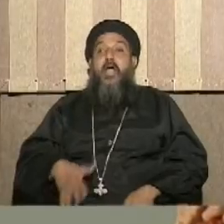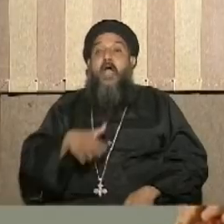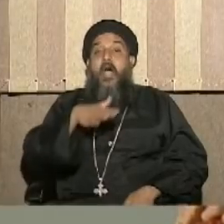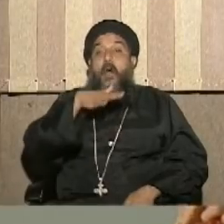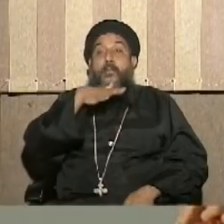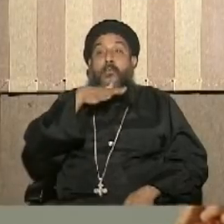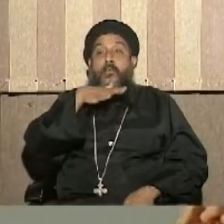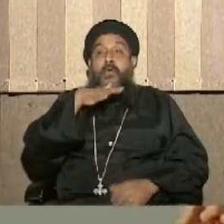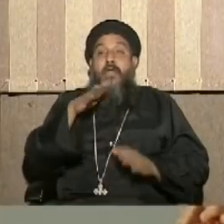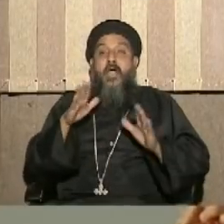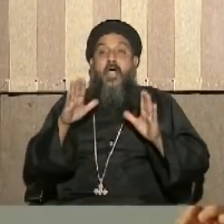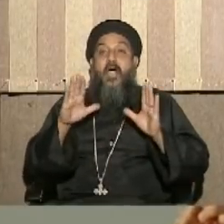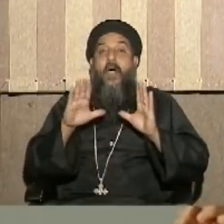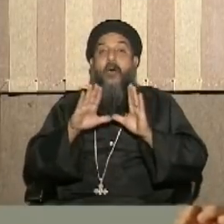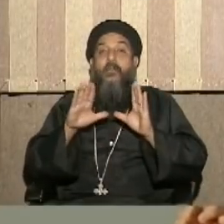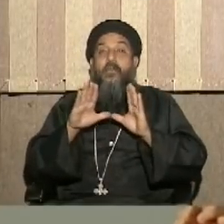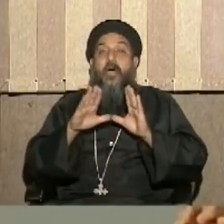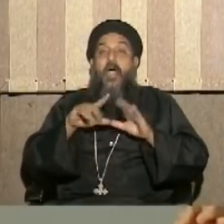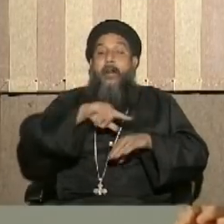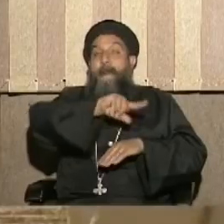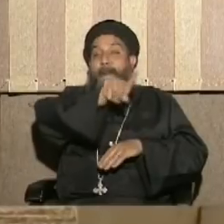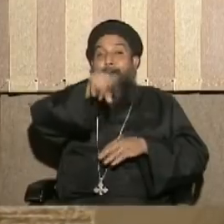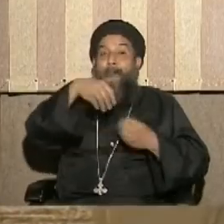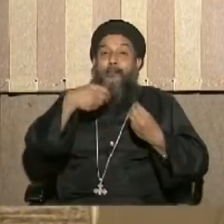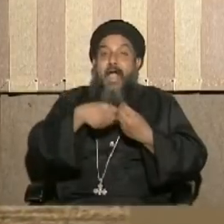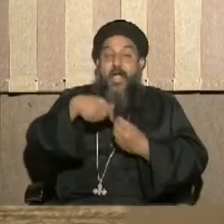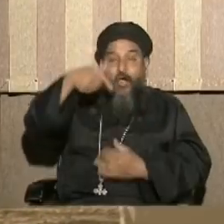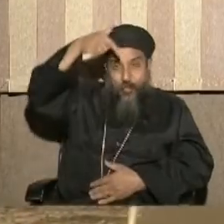هناك ساكن الأم مقر وحواليه الرهبان.